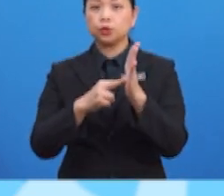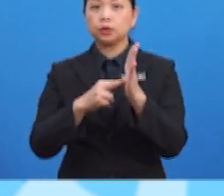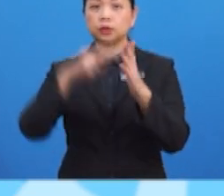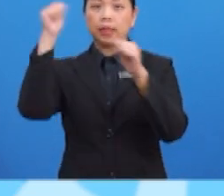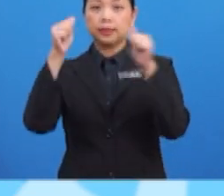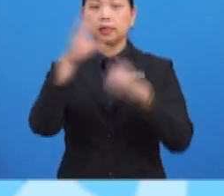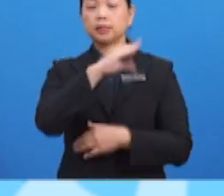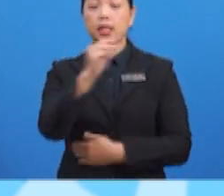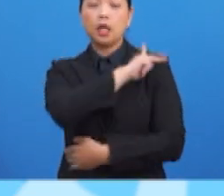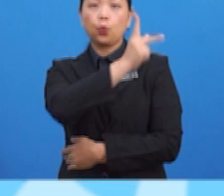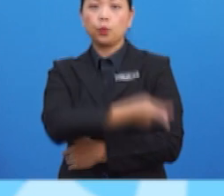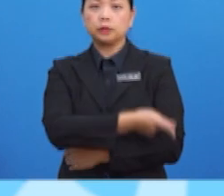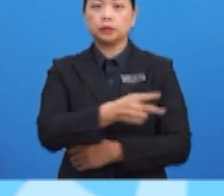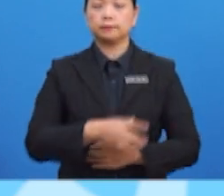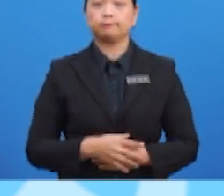bermaksud kuasa.